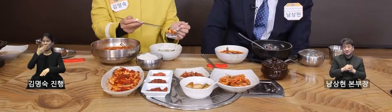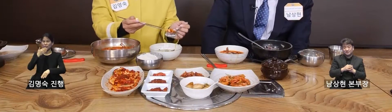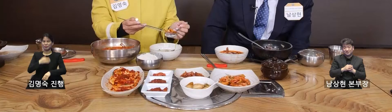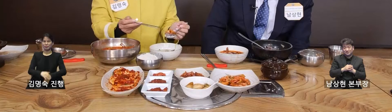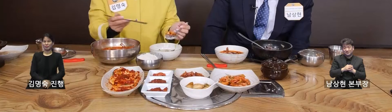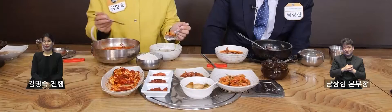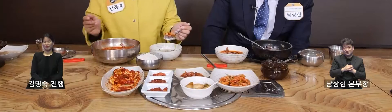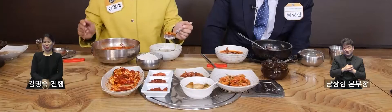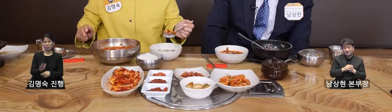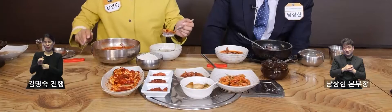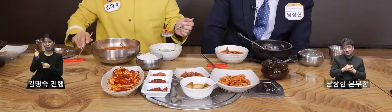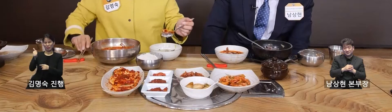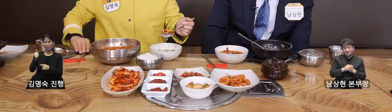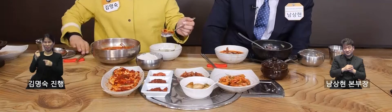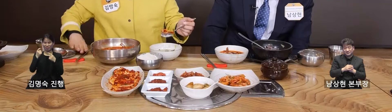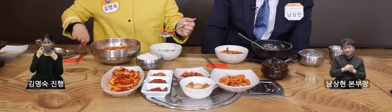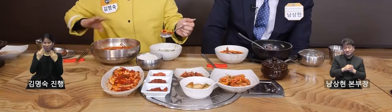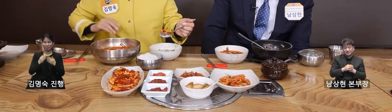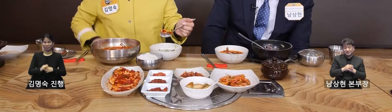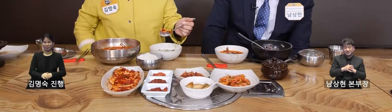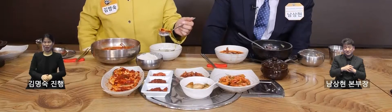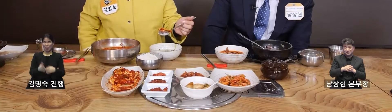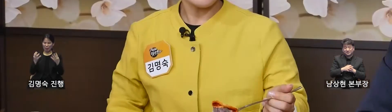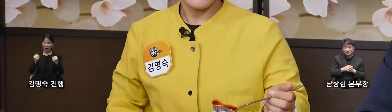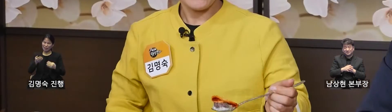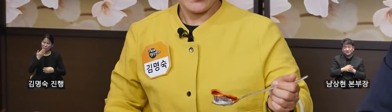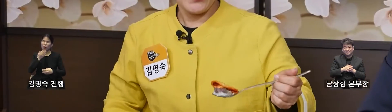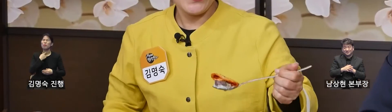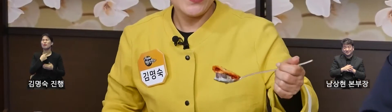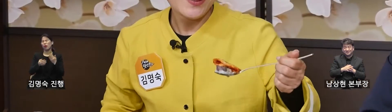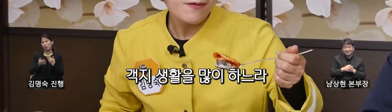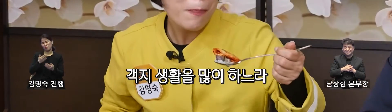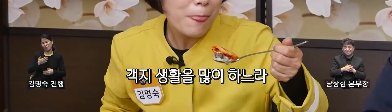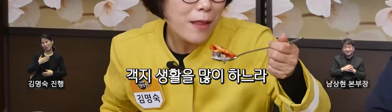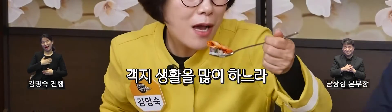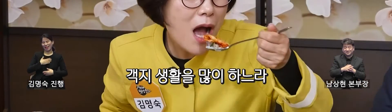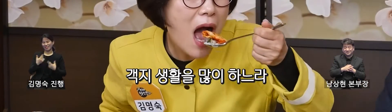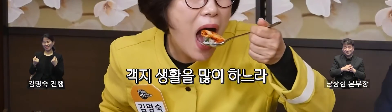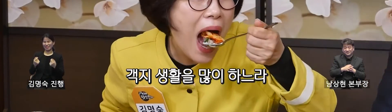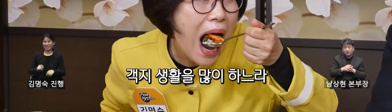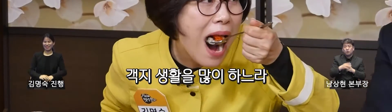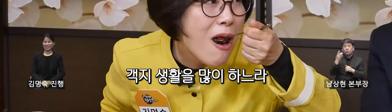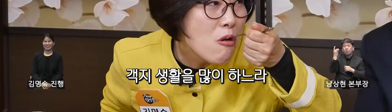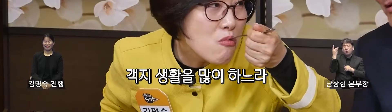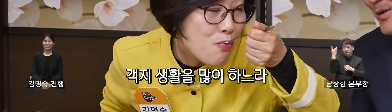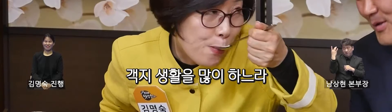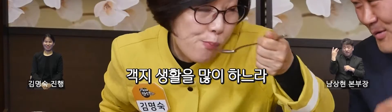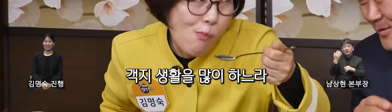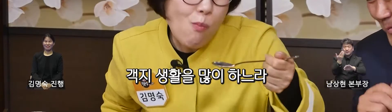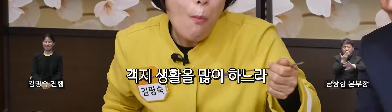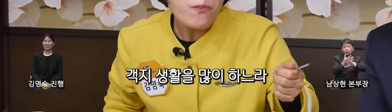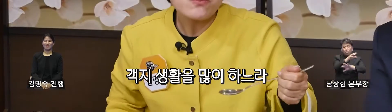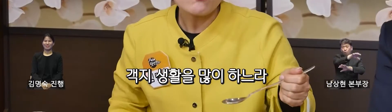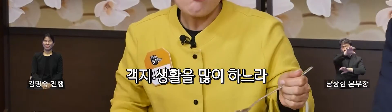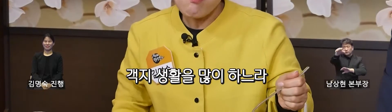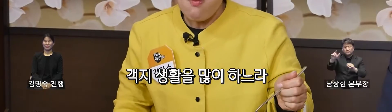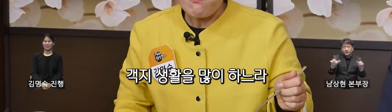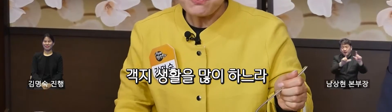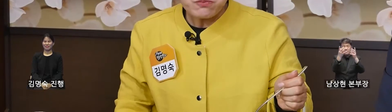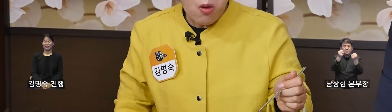확실히 우리 본부장님 많이 드셔보셔서 아시네요. 아니 객지 생활을 많이 하니까 저희들도